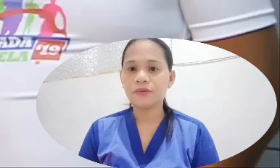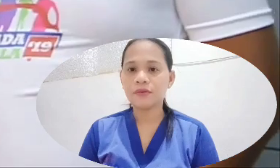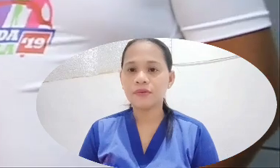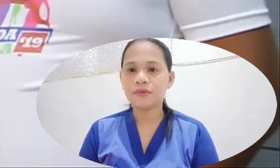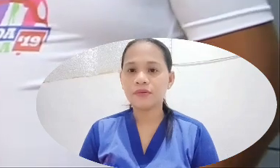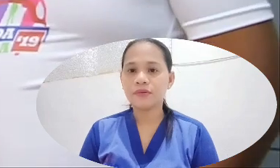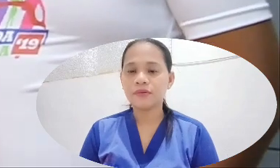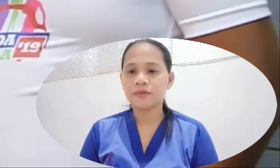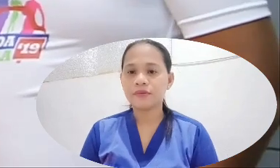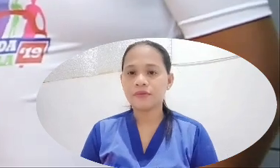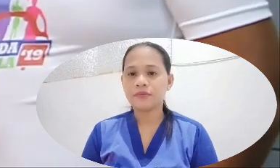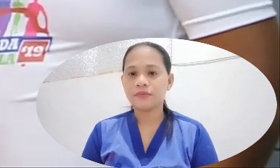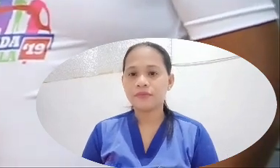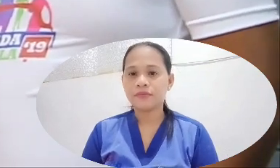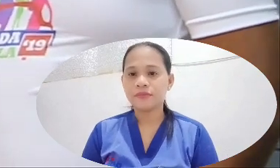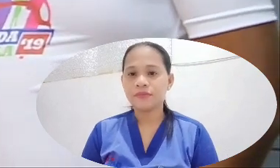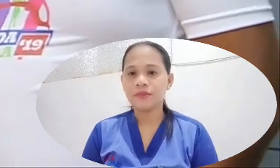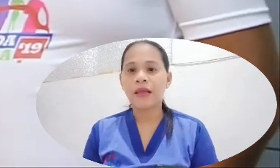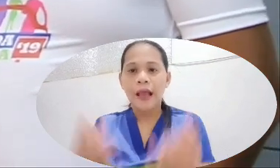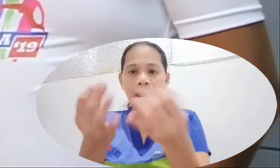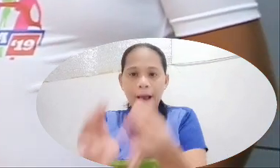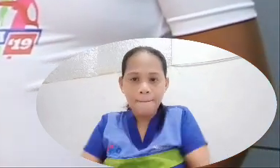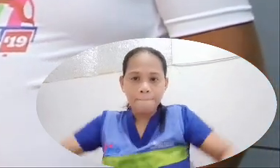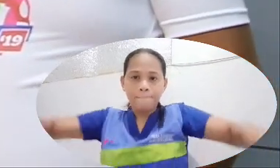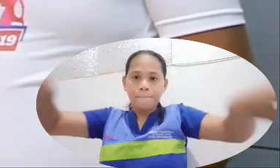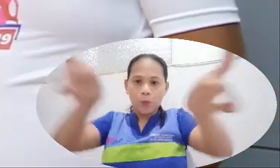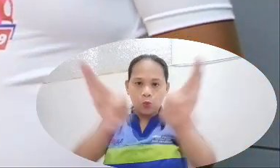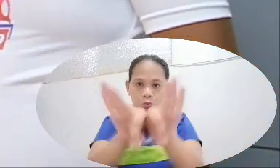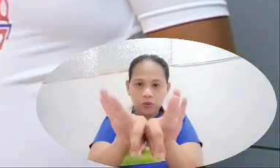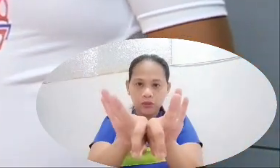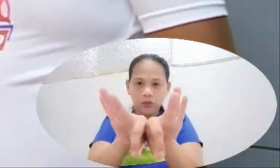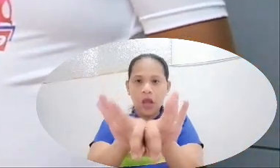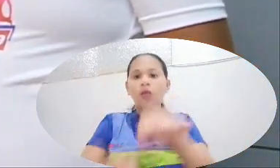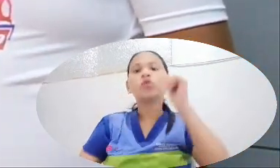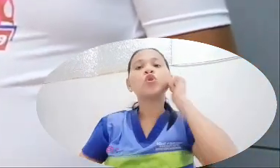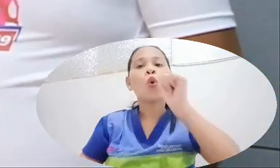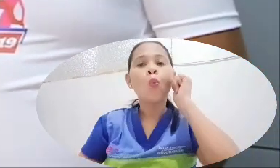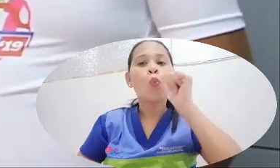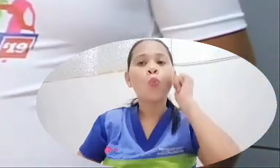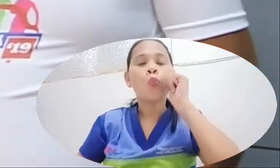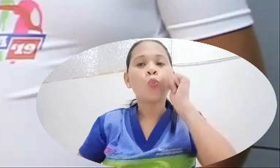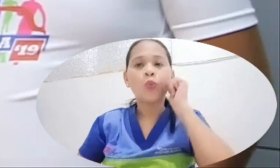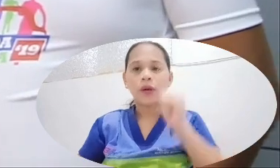O, diba? Mahalaga na maligo tayo sa wastong paraan.